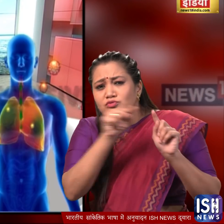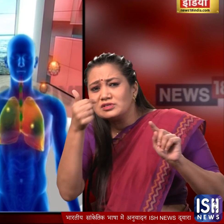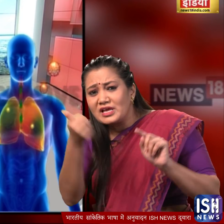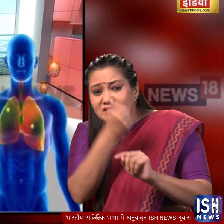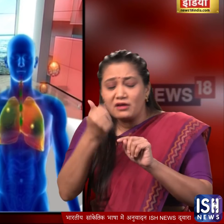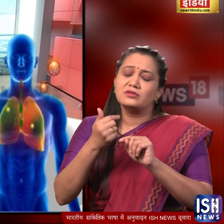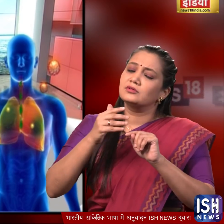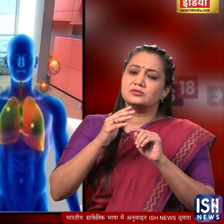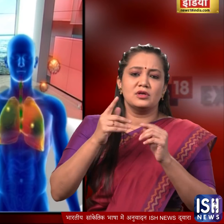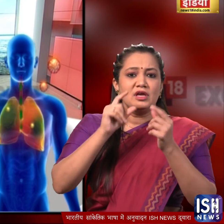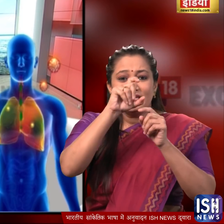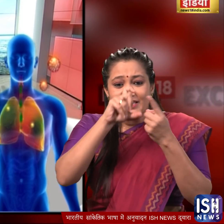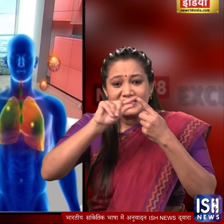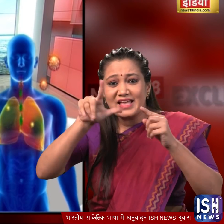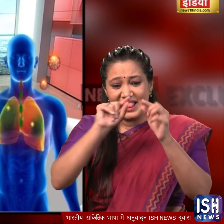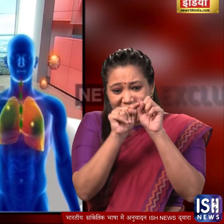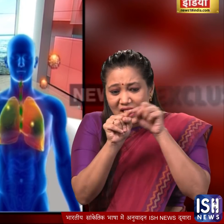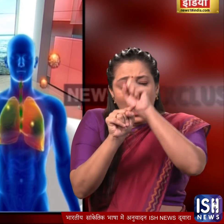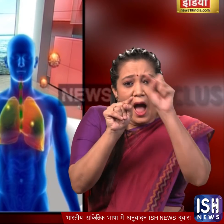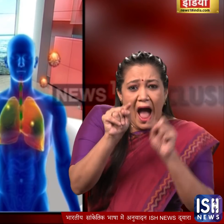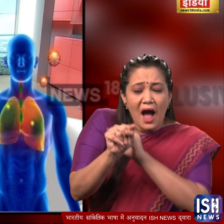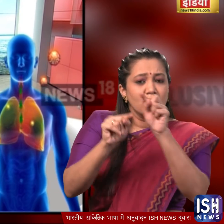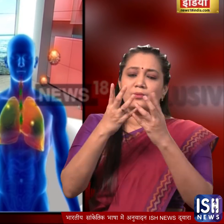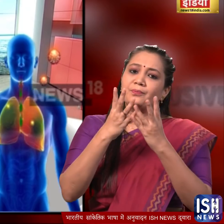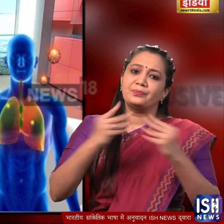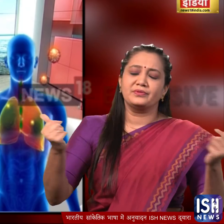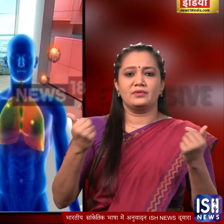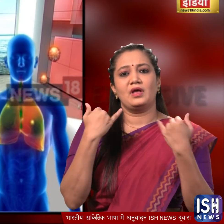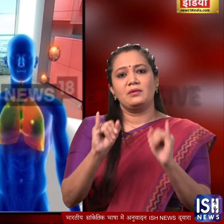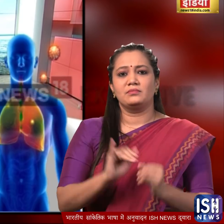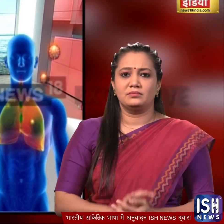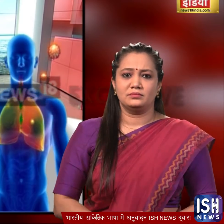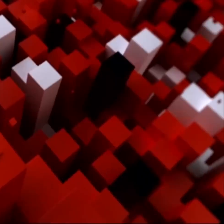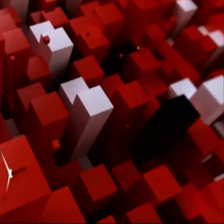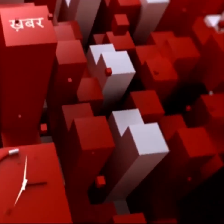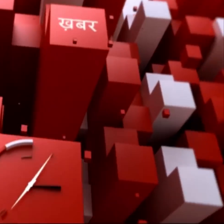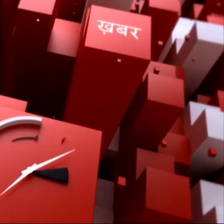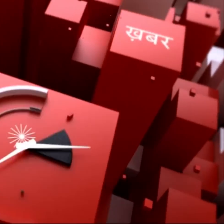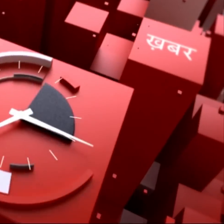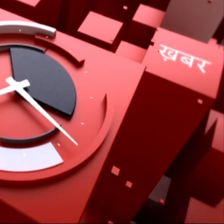6 घंटे के अंदर ही सेल के न्यूक्लियस को ढकने वाली झिल्ली को भी खराब कर देता है।